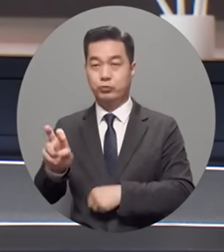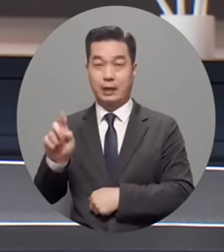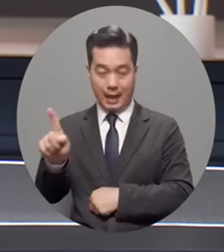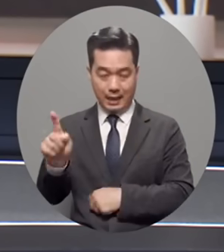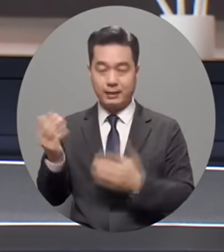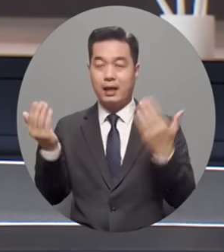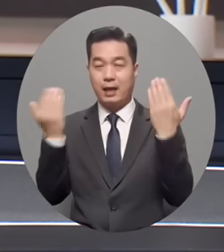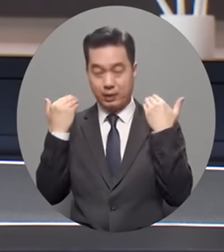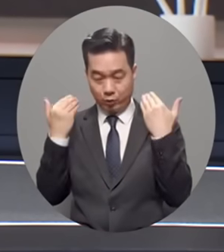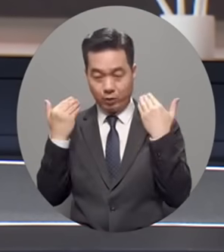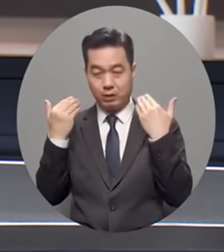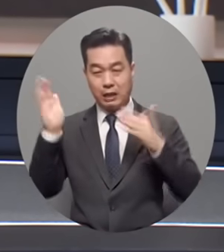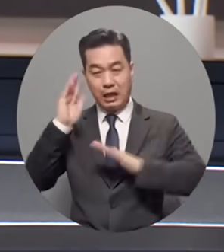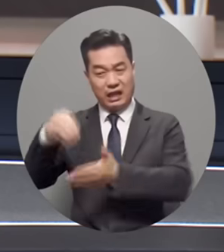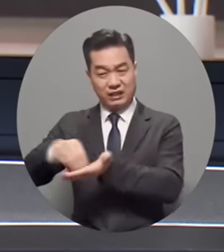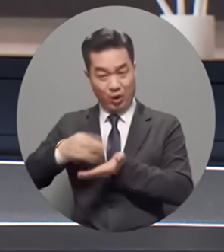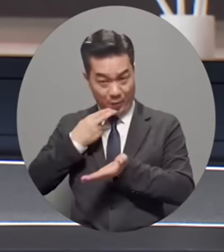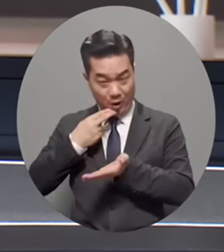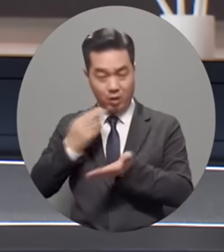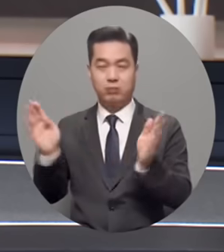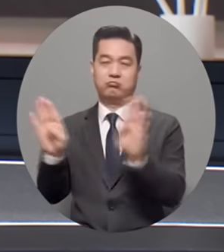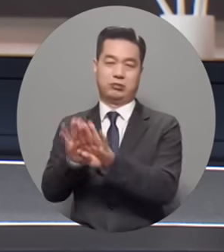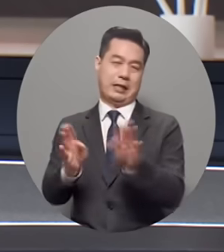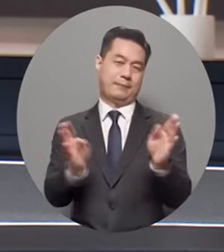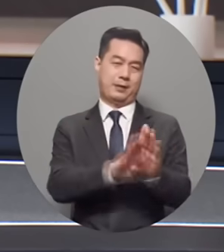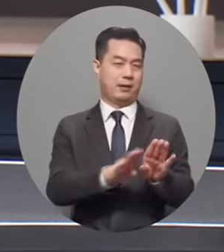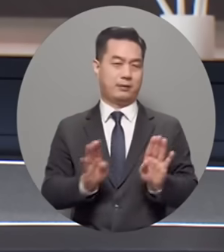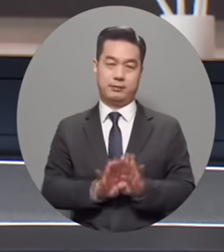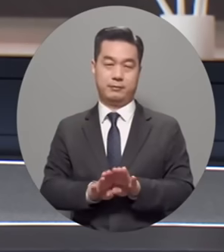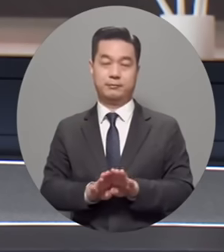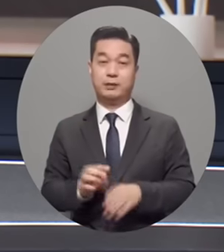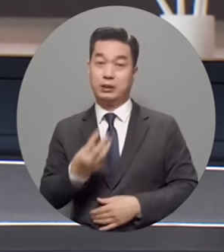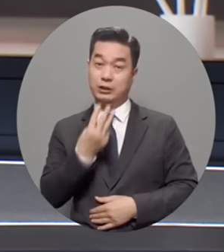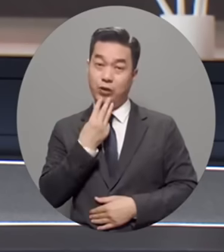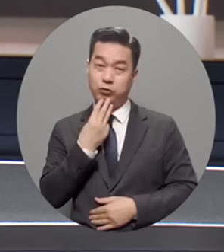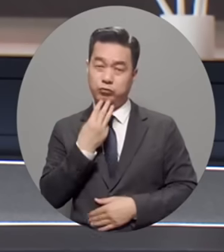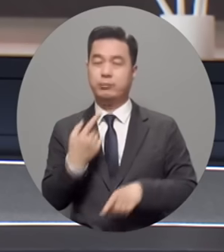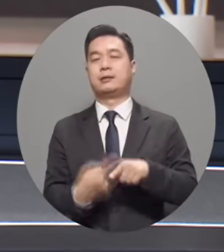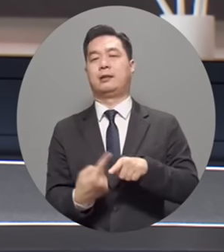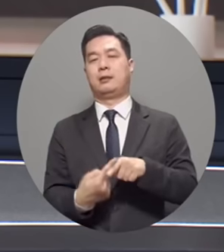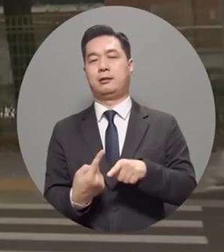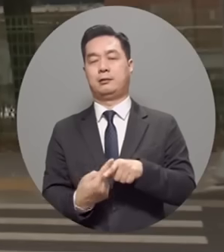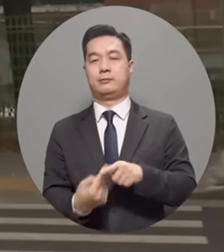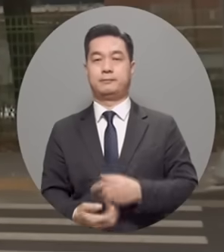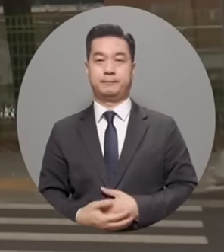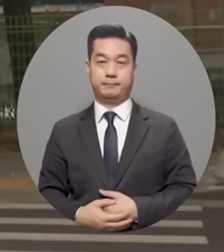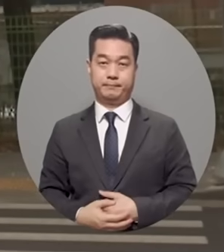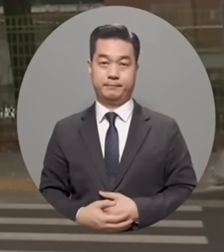학교가 신입생이 없어 문을 닫았습니다. 서울도 예외는 아니었습니다.